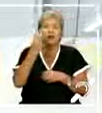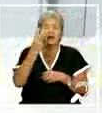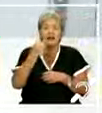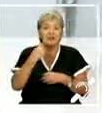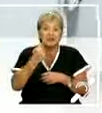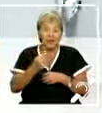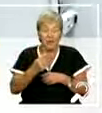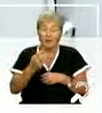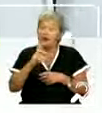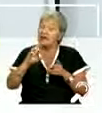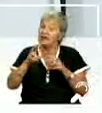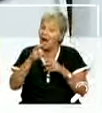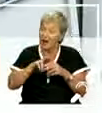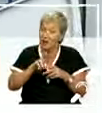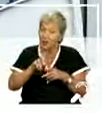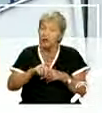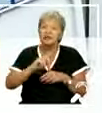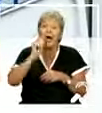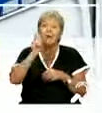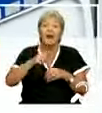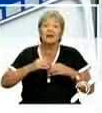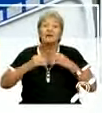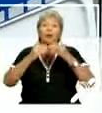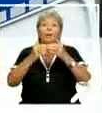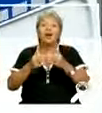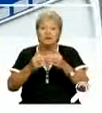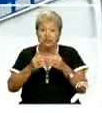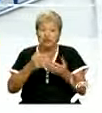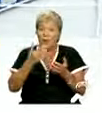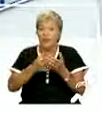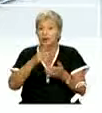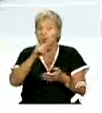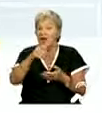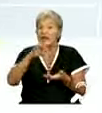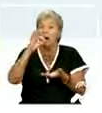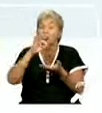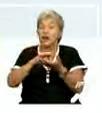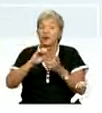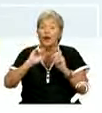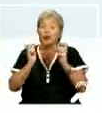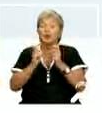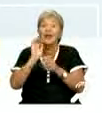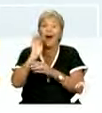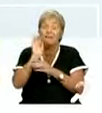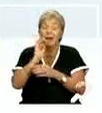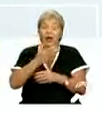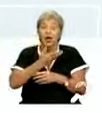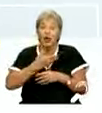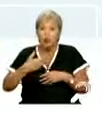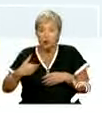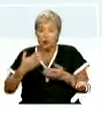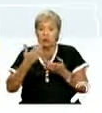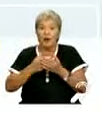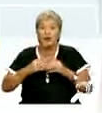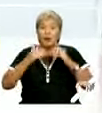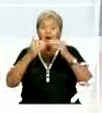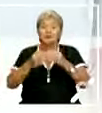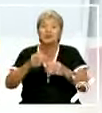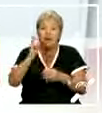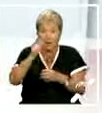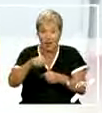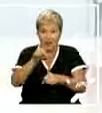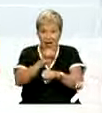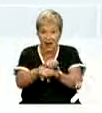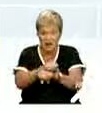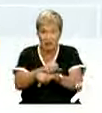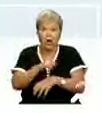ci și dacă acest mandat va fi prelungit, întrucât ei au termen și la Curtea de Apel București. Asta deoarece